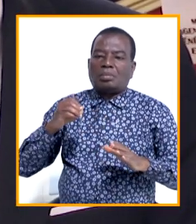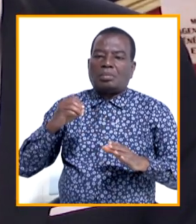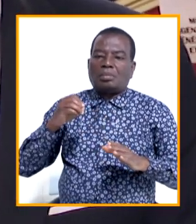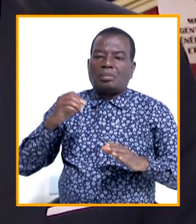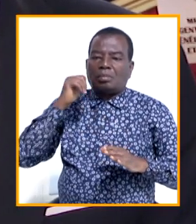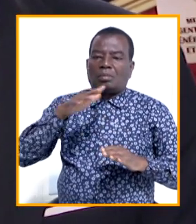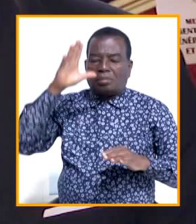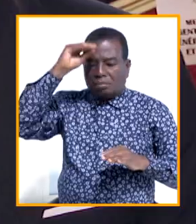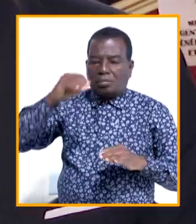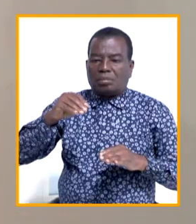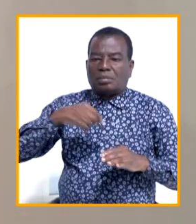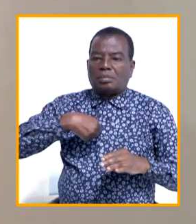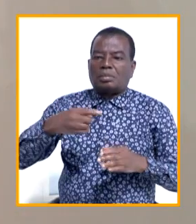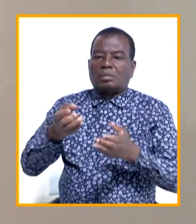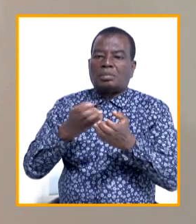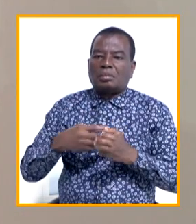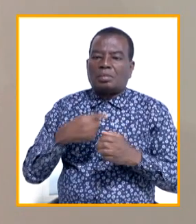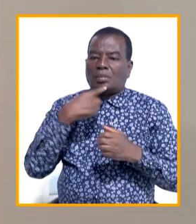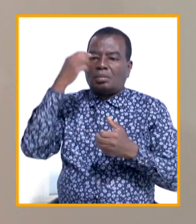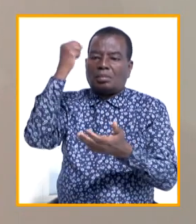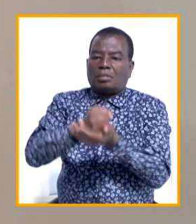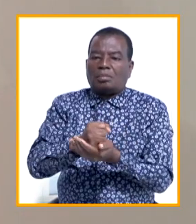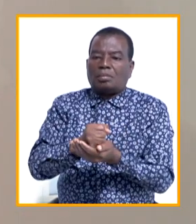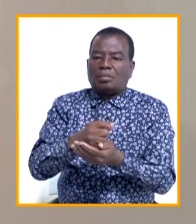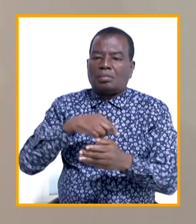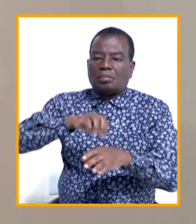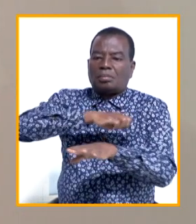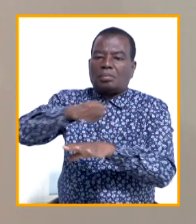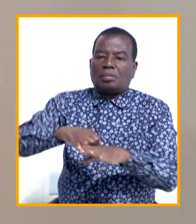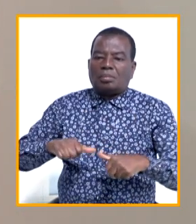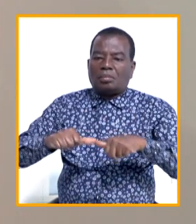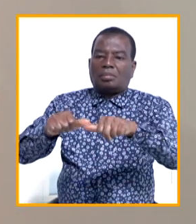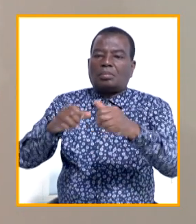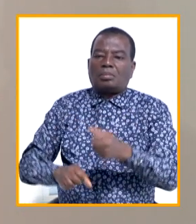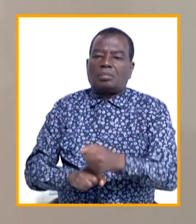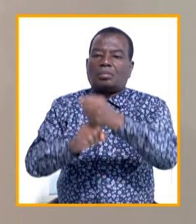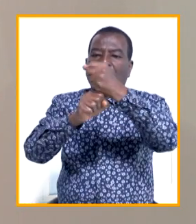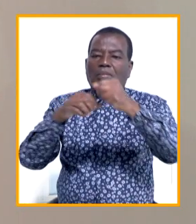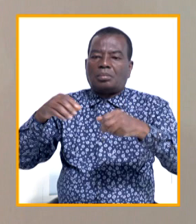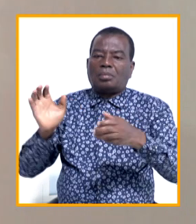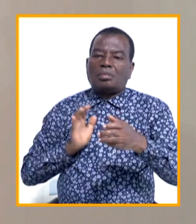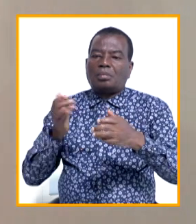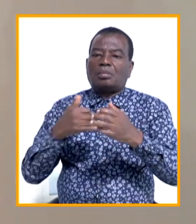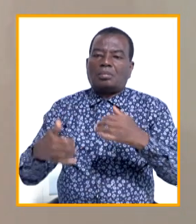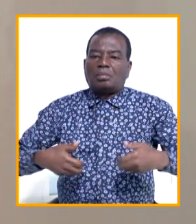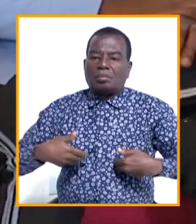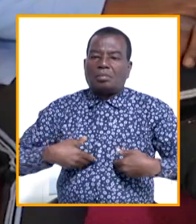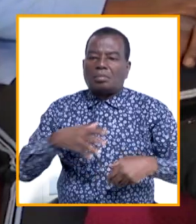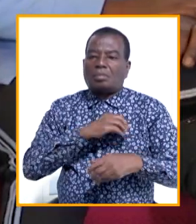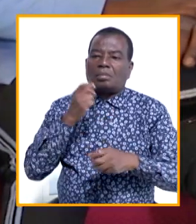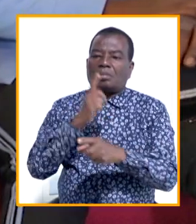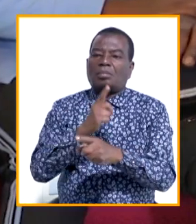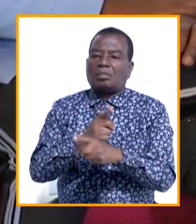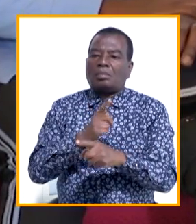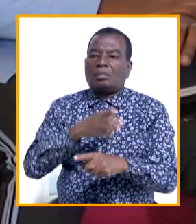laureéat je tiens à vous réaffirmer mon engagement à continuer de soutenir notre jeunesse et à vous